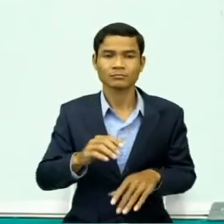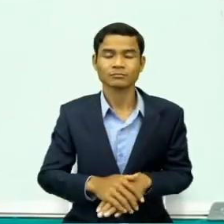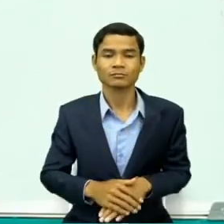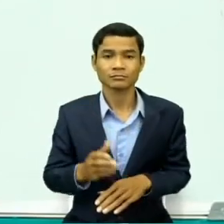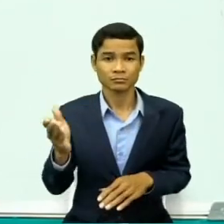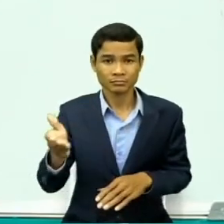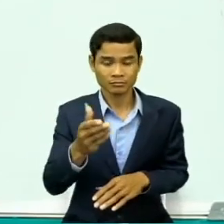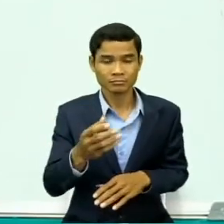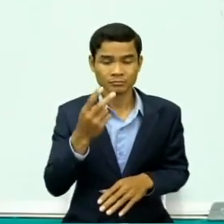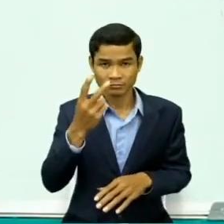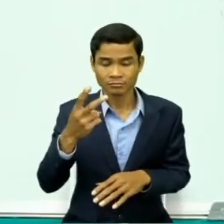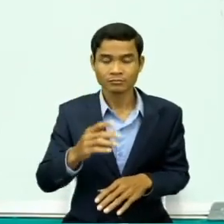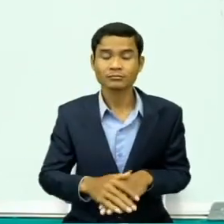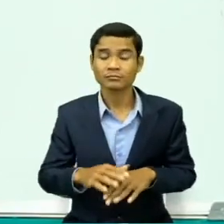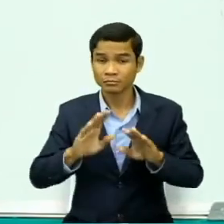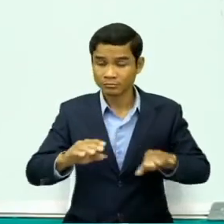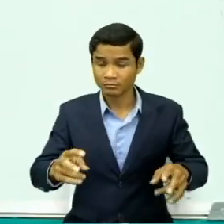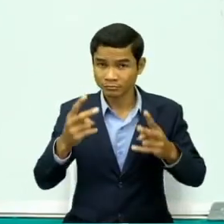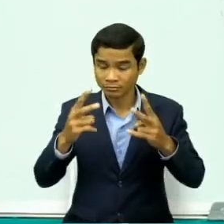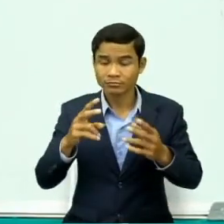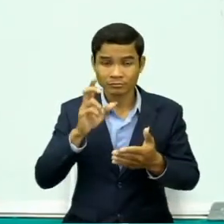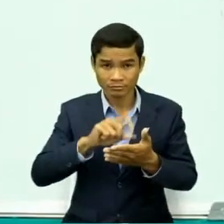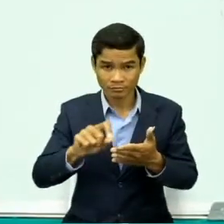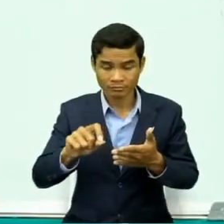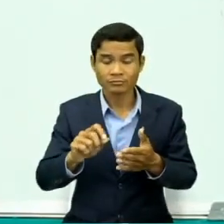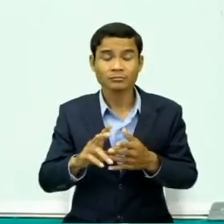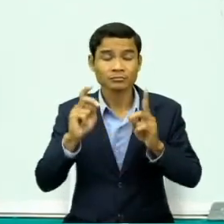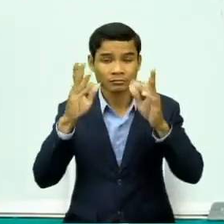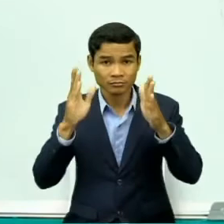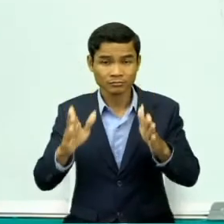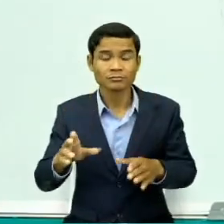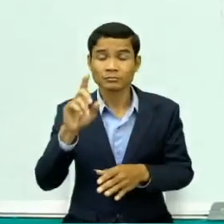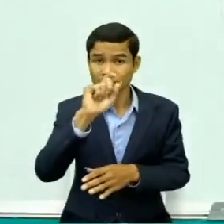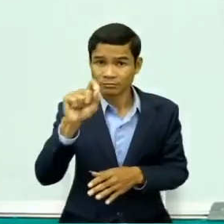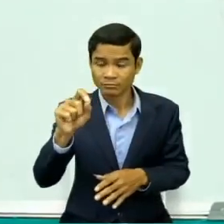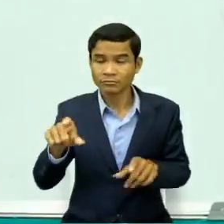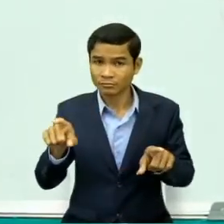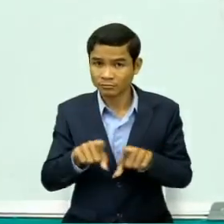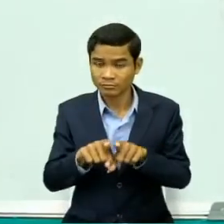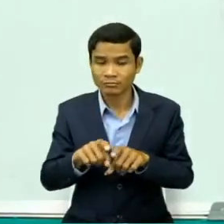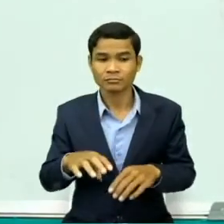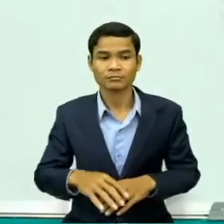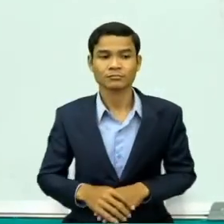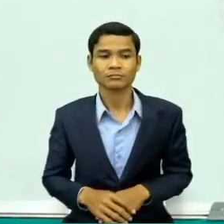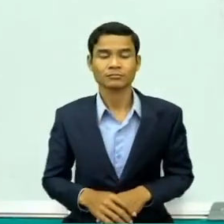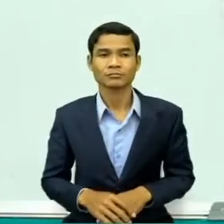ấy trái lấy con chập đàm sẽ xế nè cố co sẽ xế đài nè